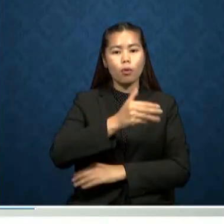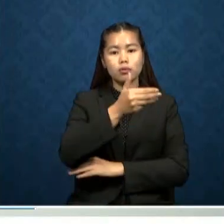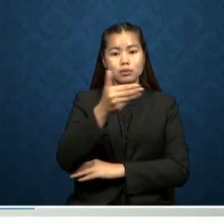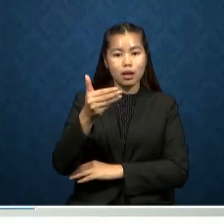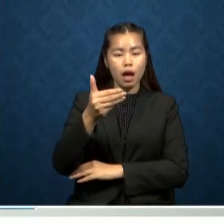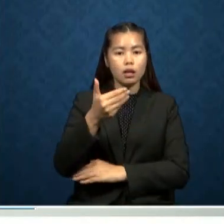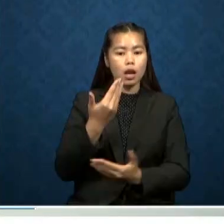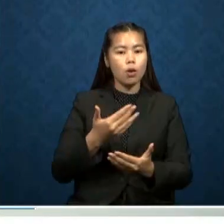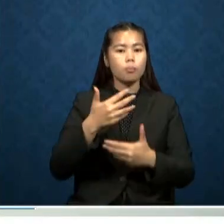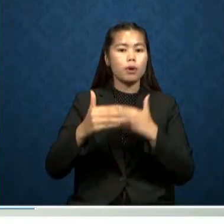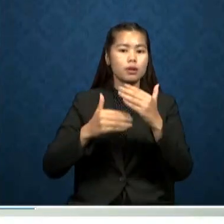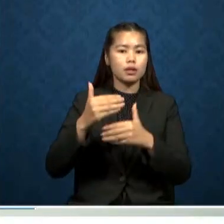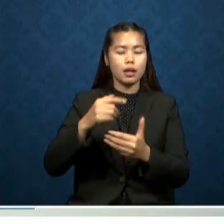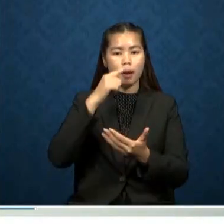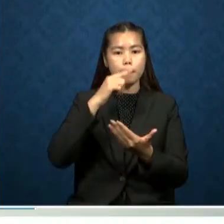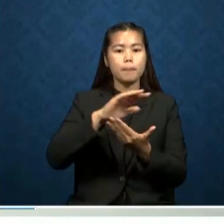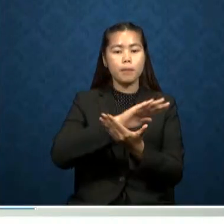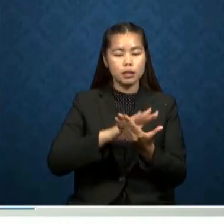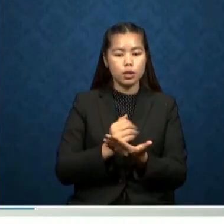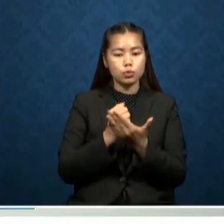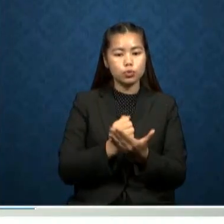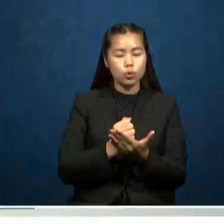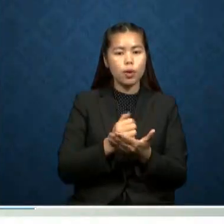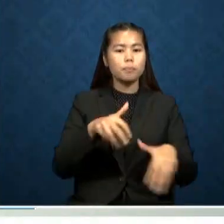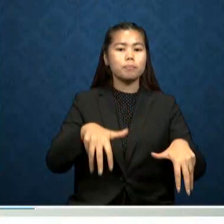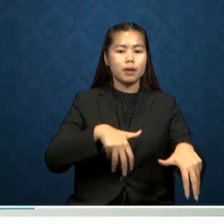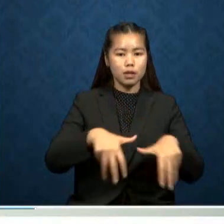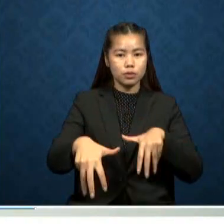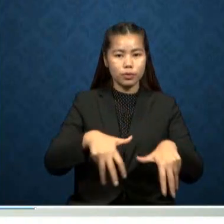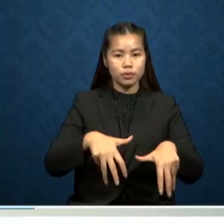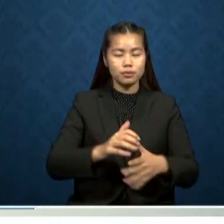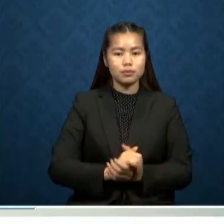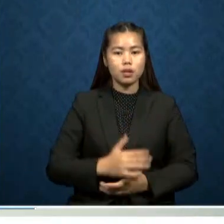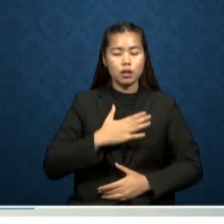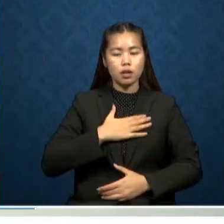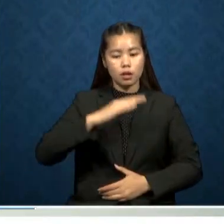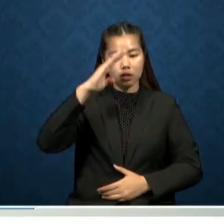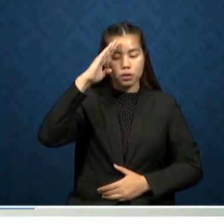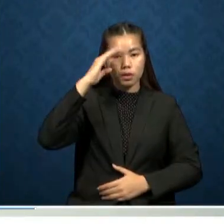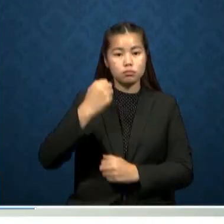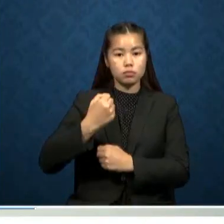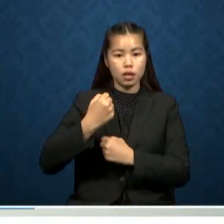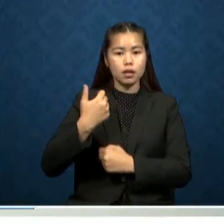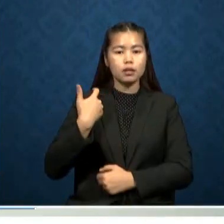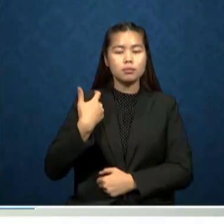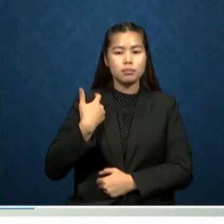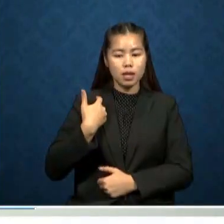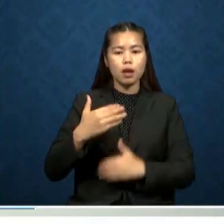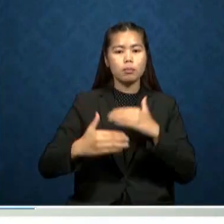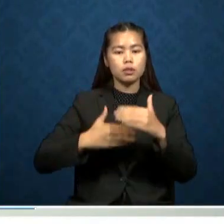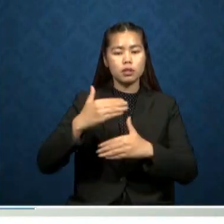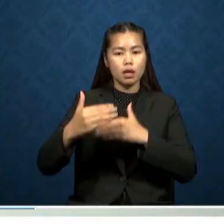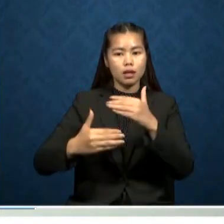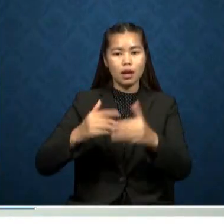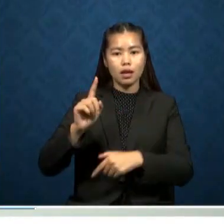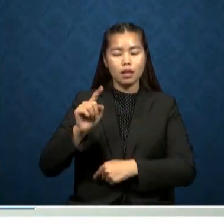พัฒนาประเทศและการช่วยเหลือประชาชนกองทัพไทยมีการพัฒนากองทัพด้วย